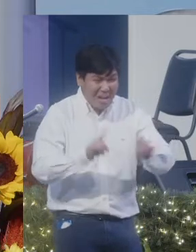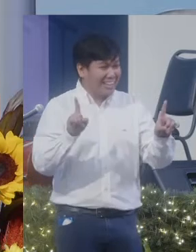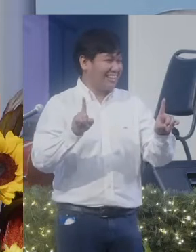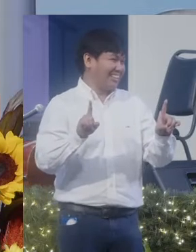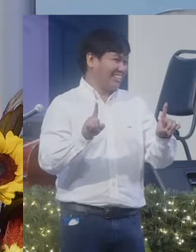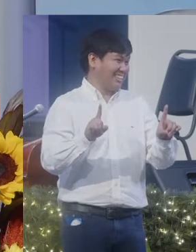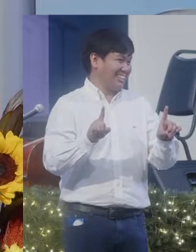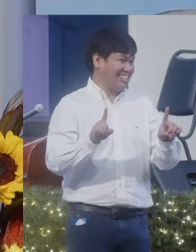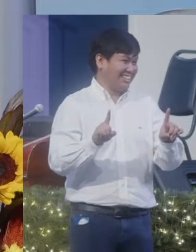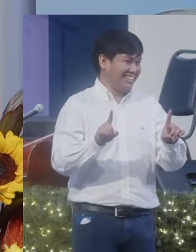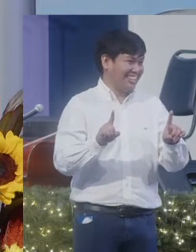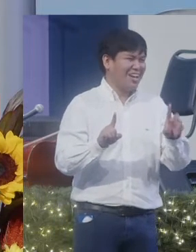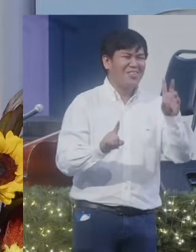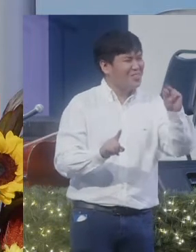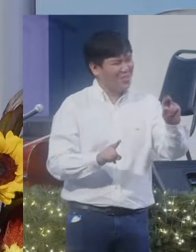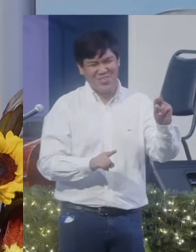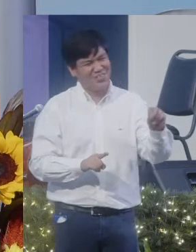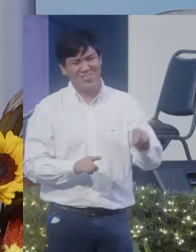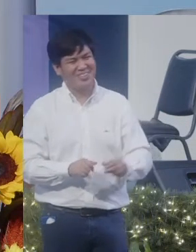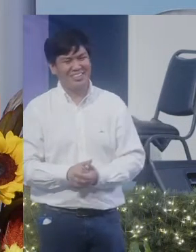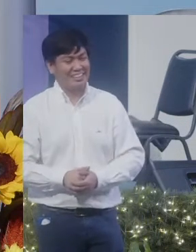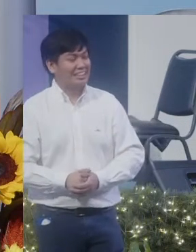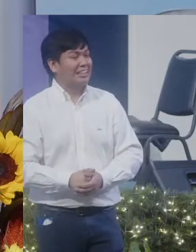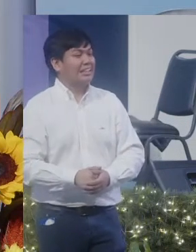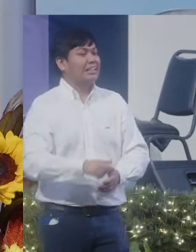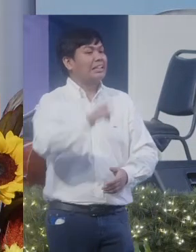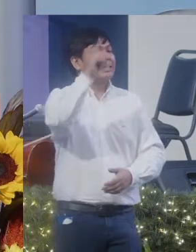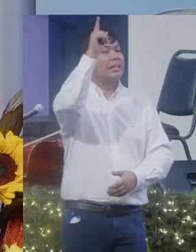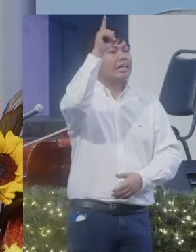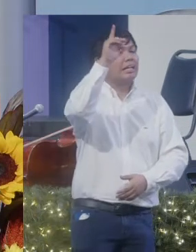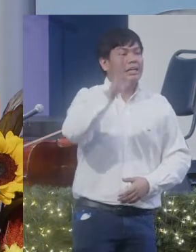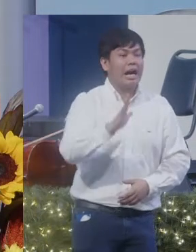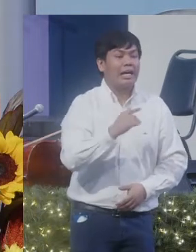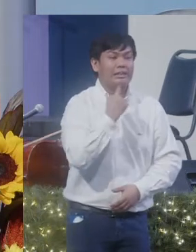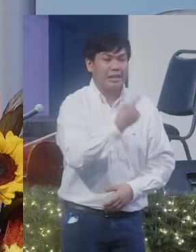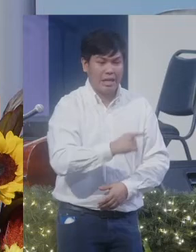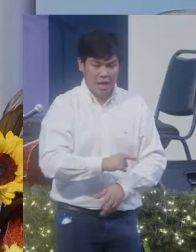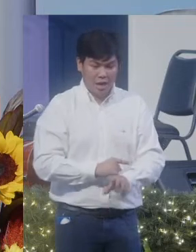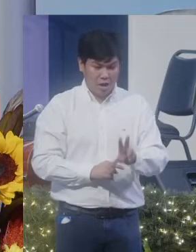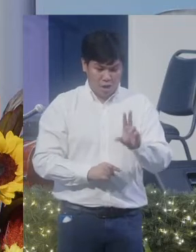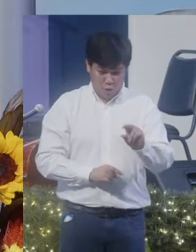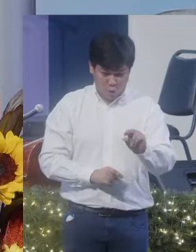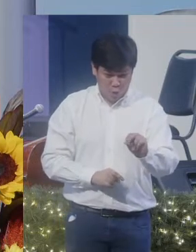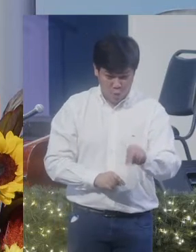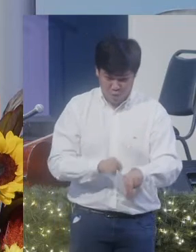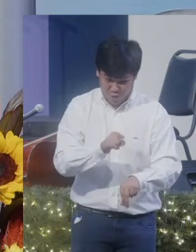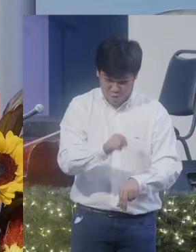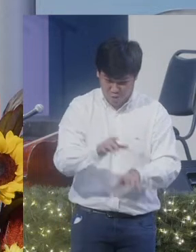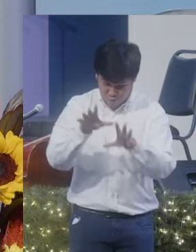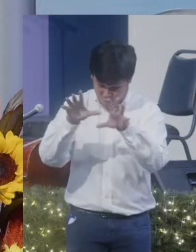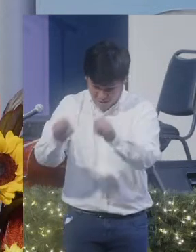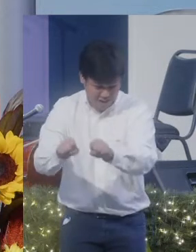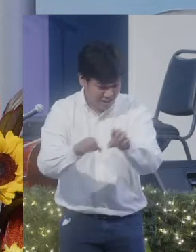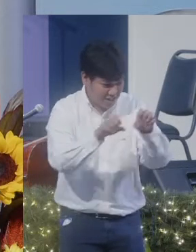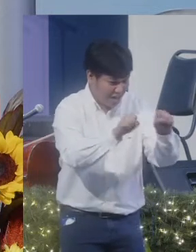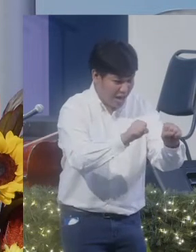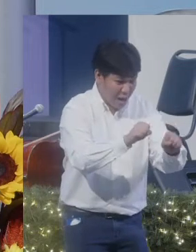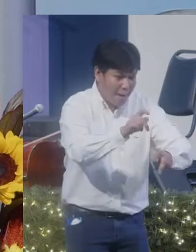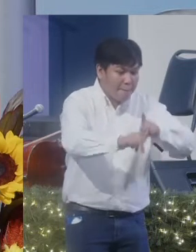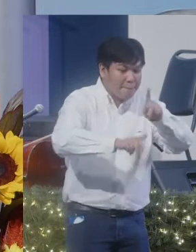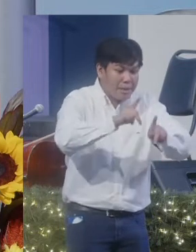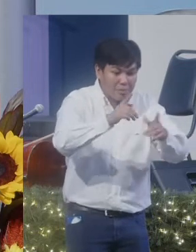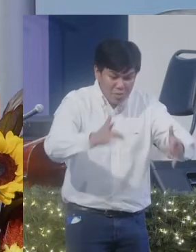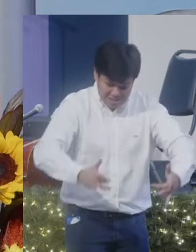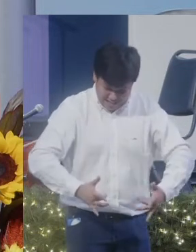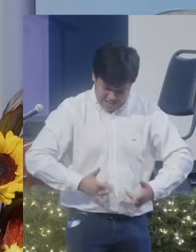patay. Hindi. Ang sabi ng Panginoon dito, hindi ang huhulihin niyo buhay. In